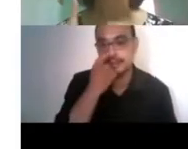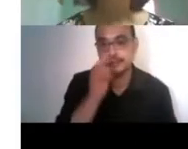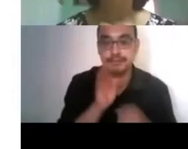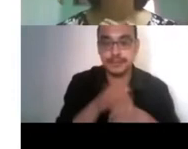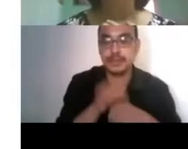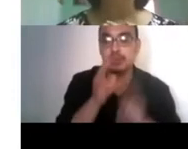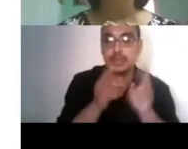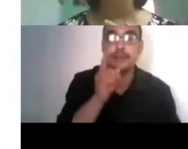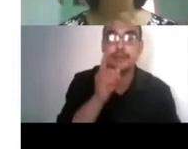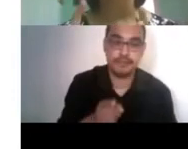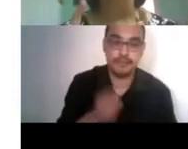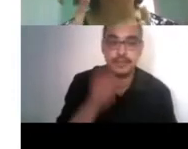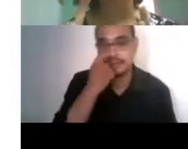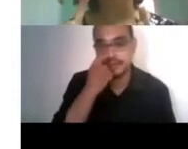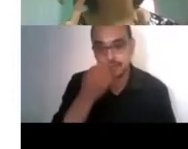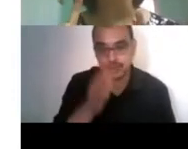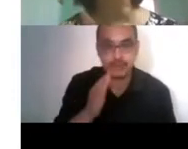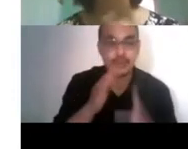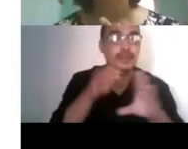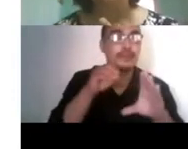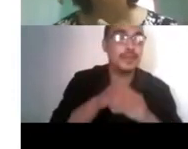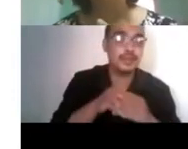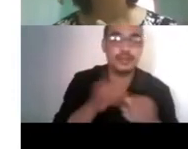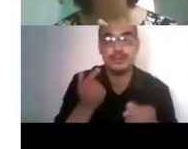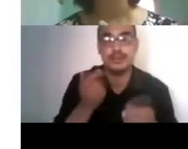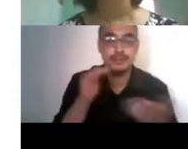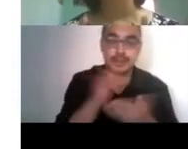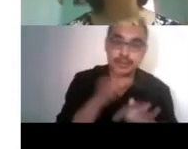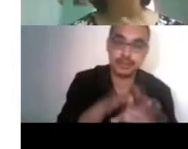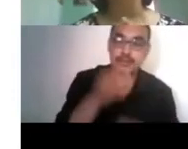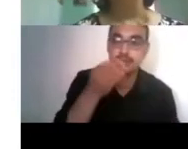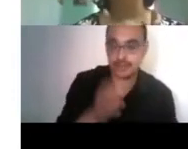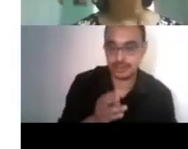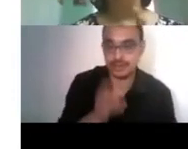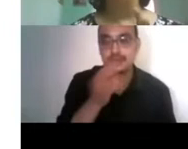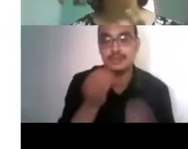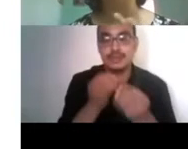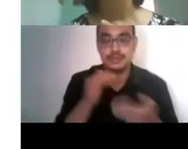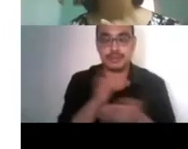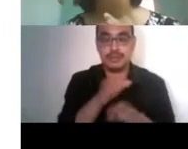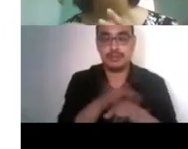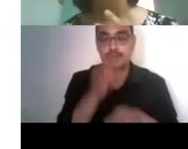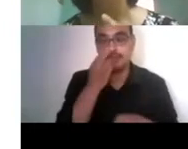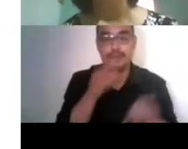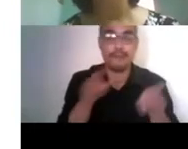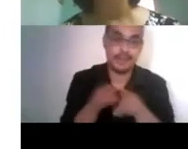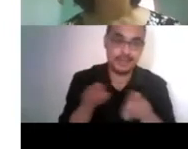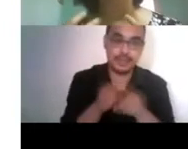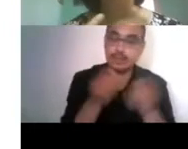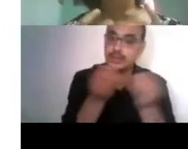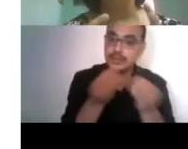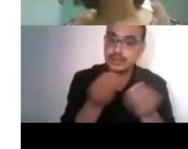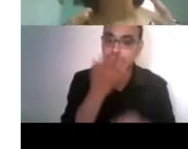हुन्छ। महिलालाई हुन्छ घरभित्र, त्यसै गरेर बालबालिकालाई हुन्छ, त्यसै गरेर बालबालिकाहरूमा पनि अलिकति